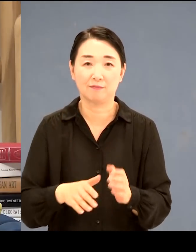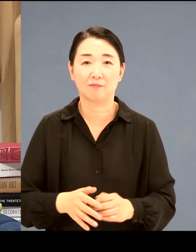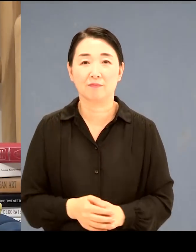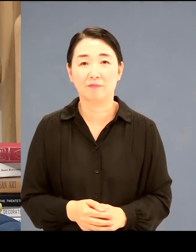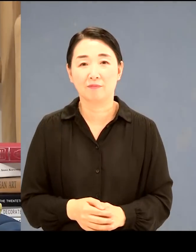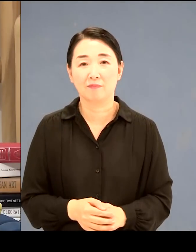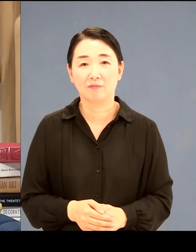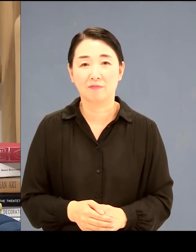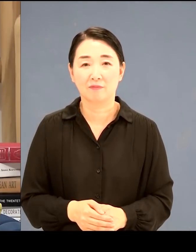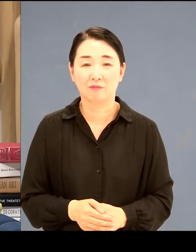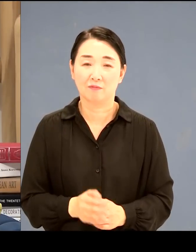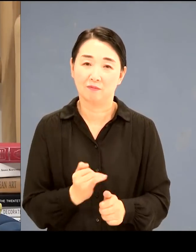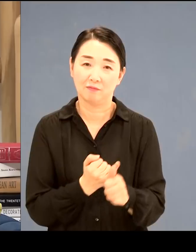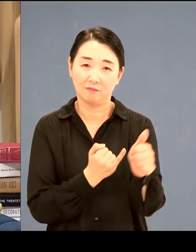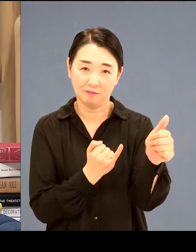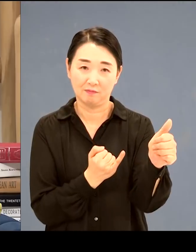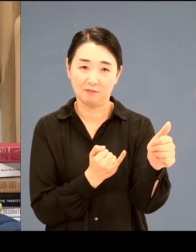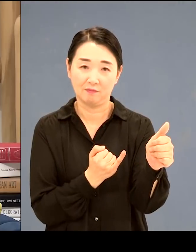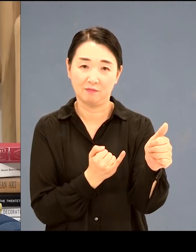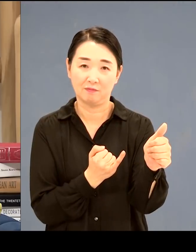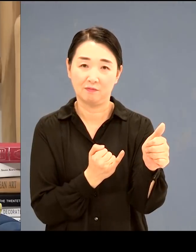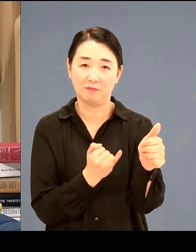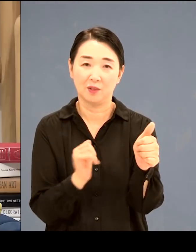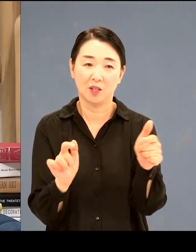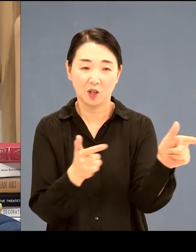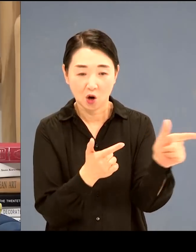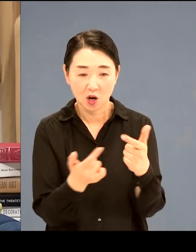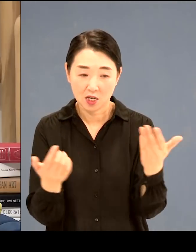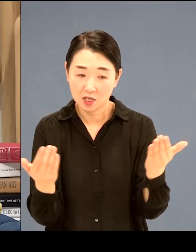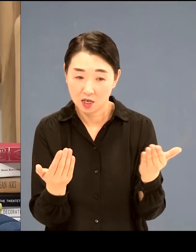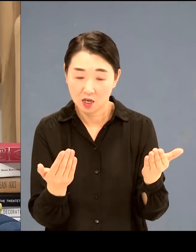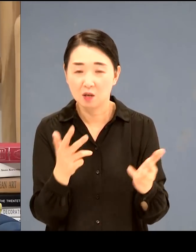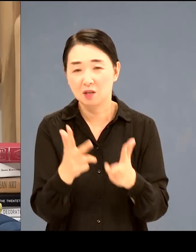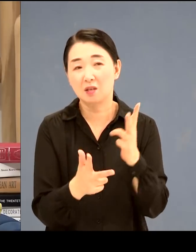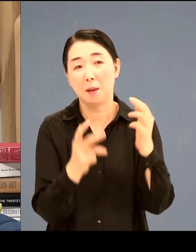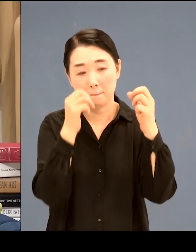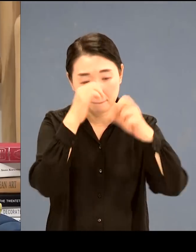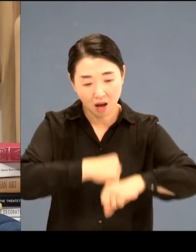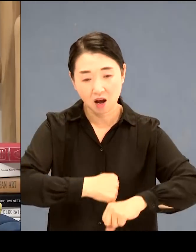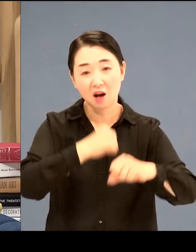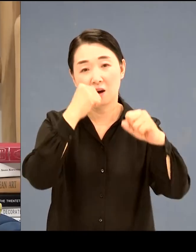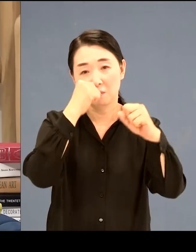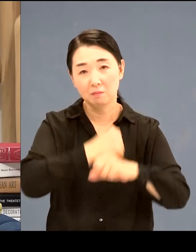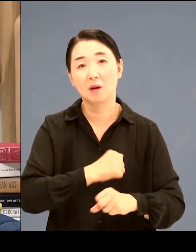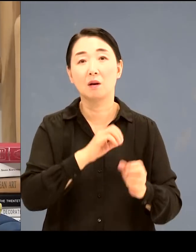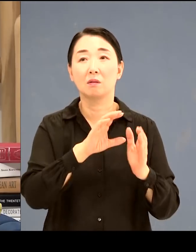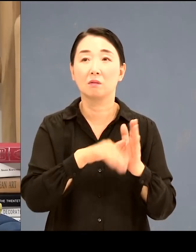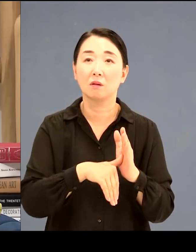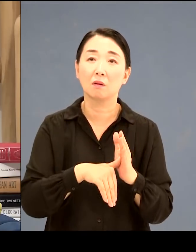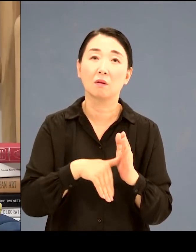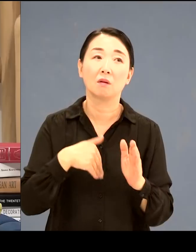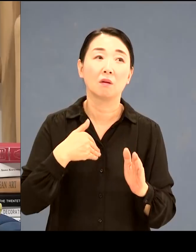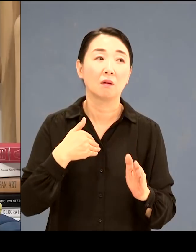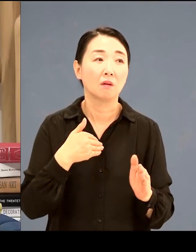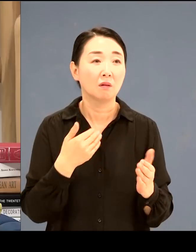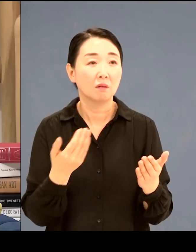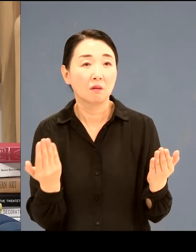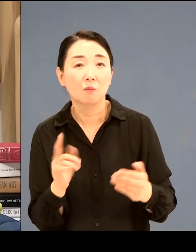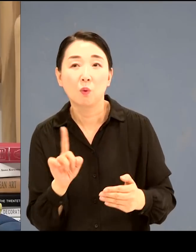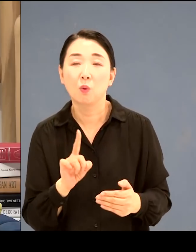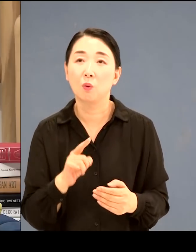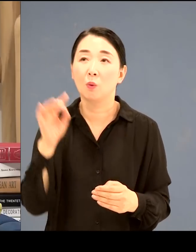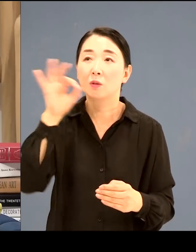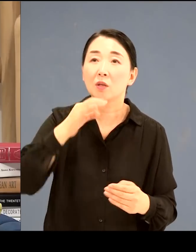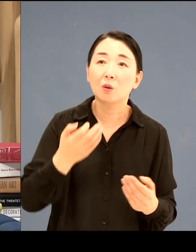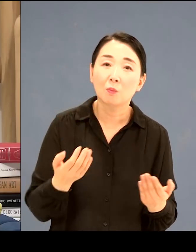근데 저희 남편이 이제 여러 가지 일들 비즈니스가 이제 무너지면서 무슨 일을 해야 될지 뭐